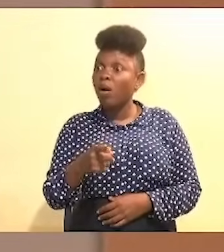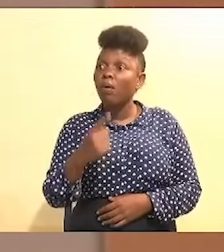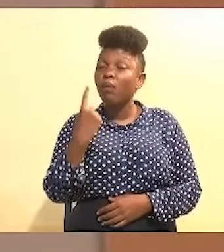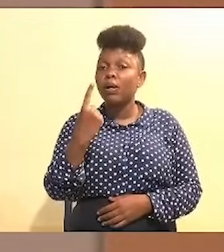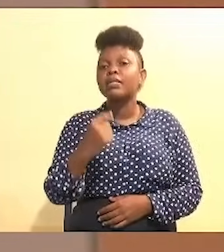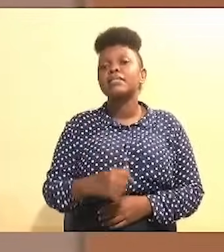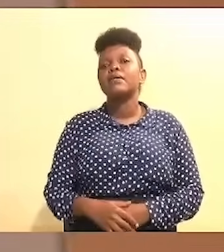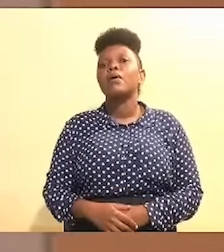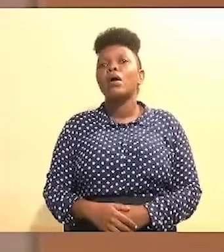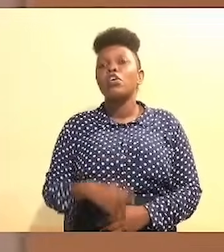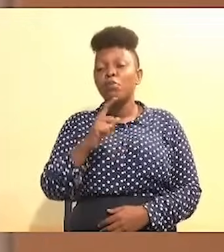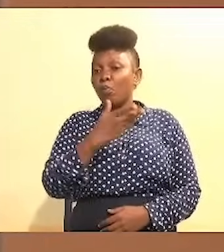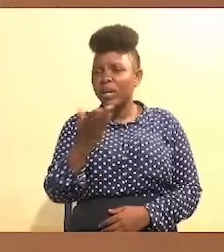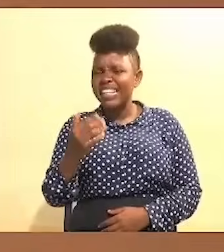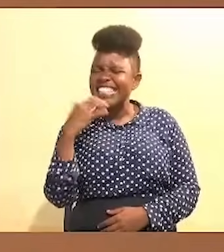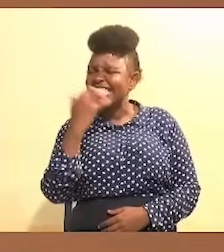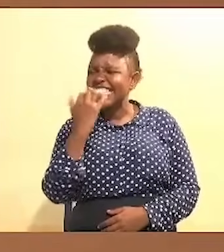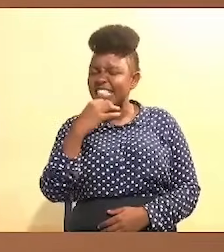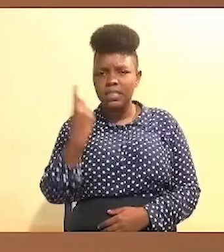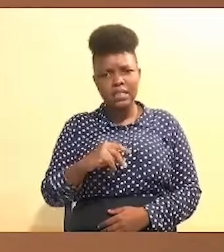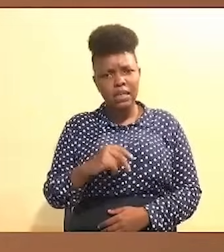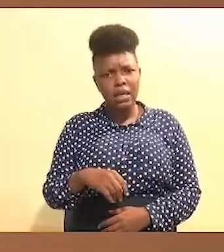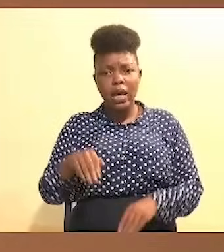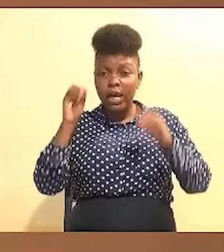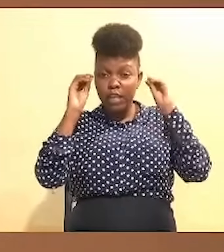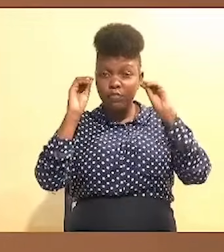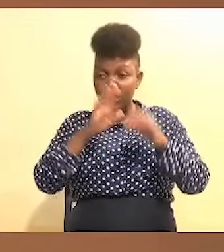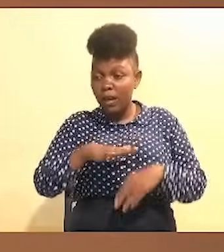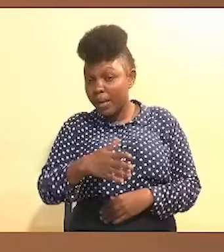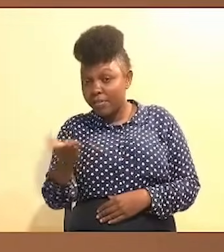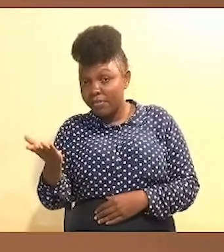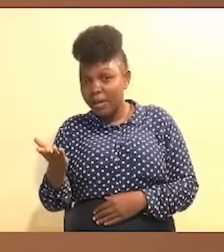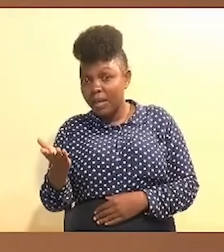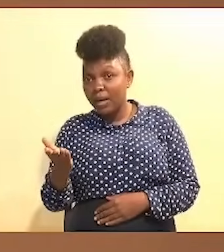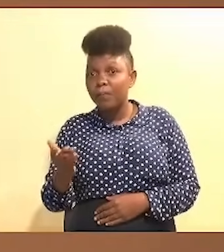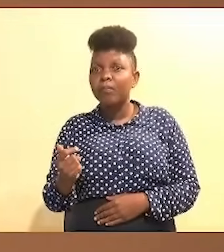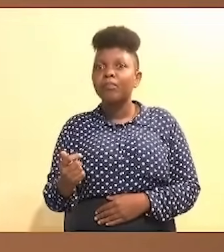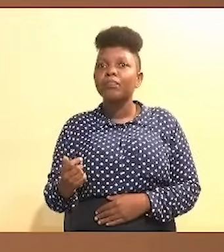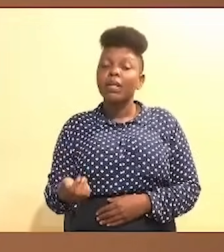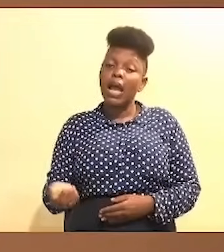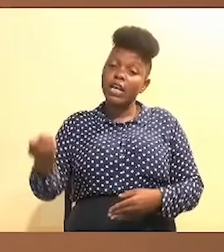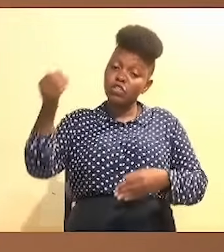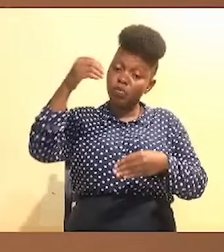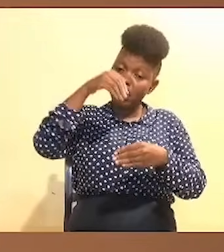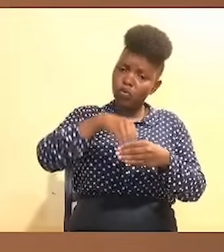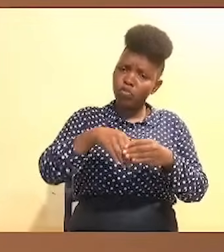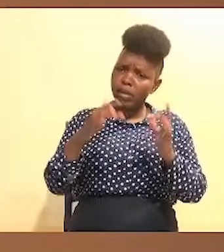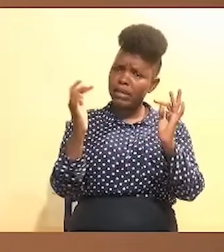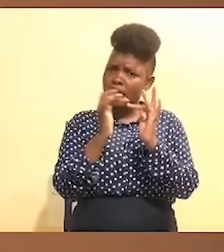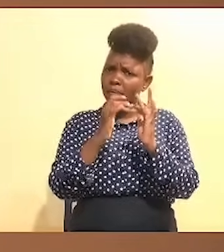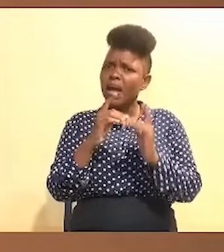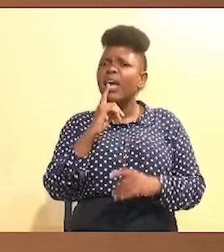moja aliniacha hoi. Nimefundisha ili soma hali fulani habari ya kutanguliza wengine. Akanitumia ujumbe kwenye email. Akasema,